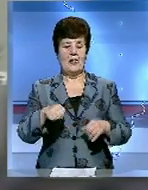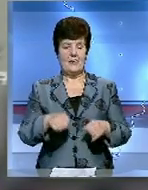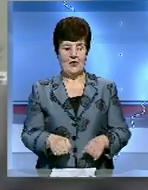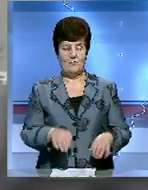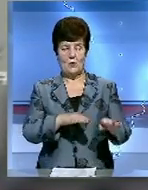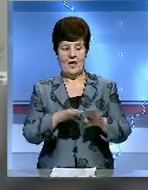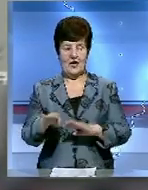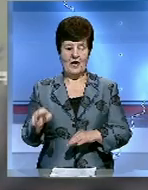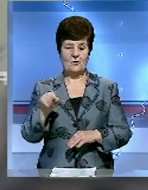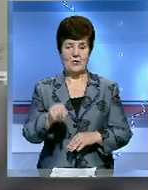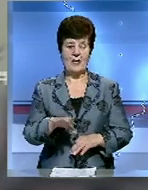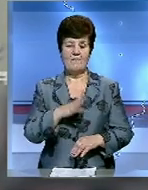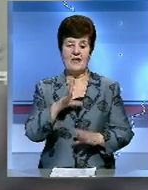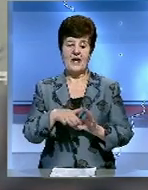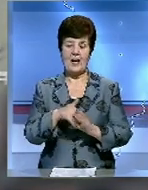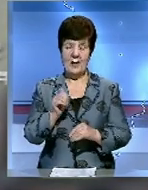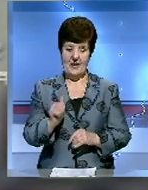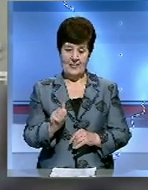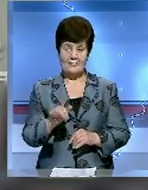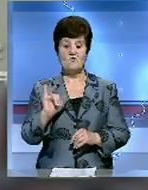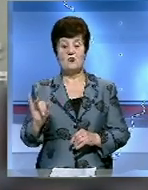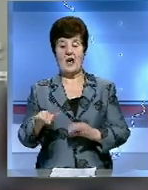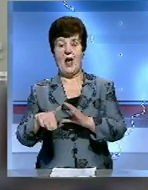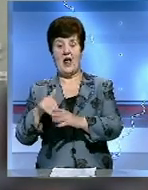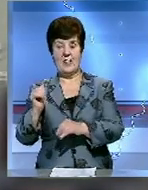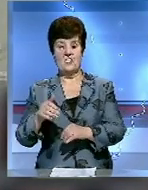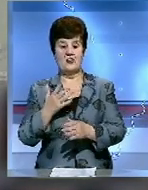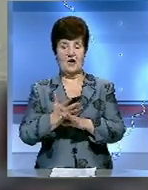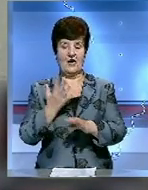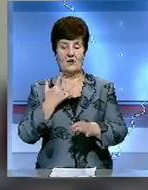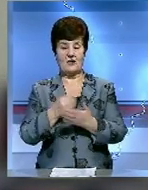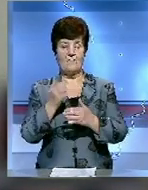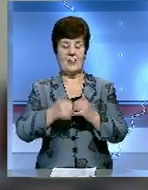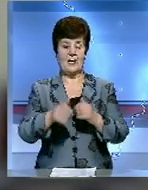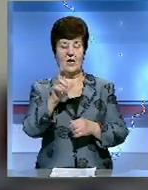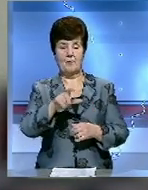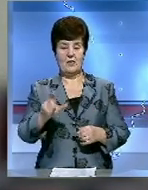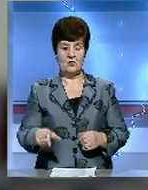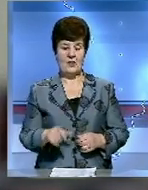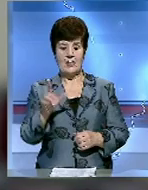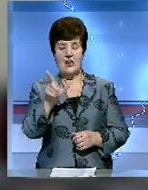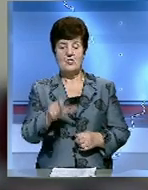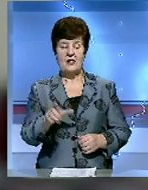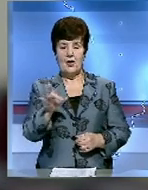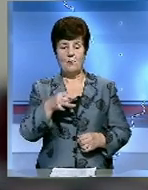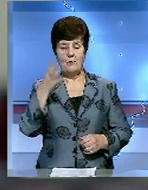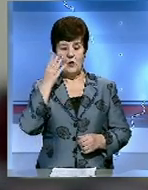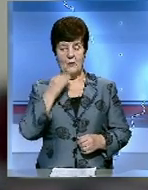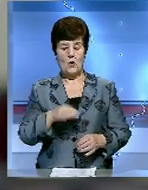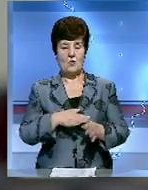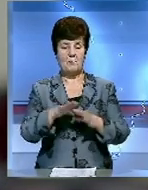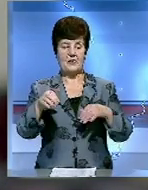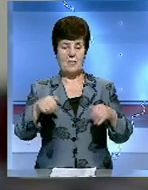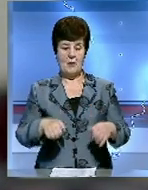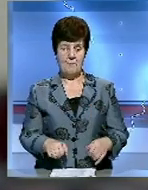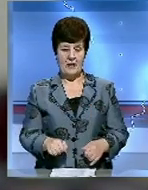fi ales și de a alege, la rândul său, fiecărei persoane cetățeană în Republicii Moldova cu drepturi depline. Nu